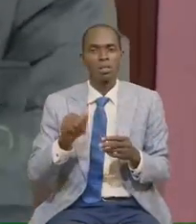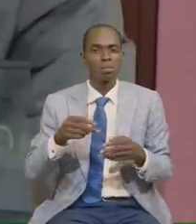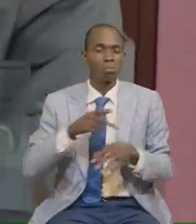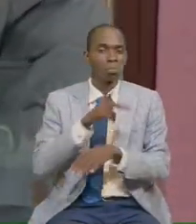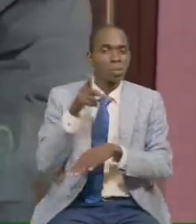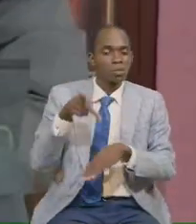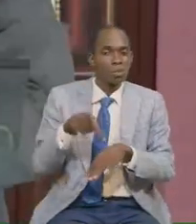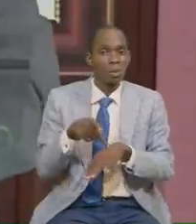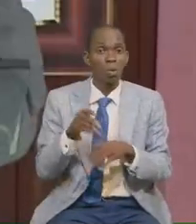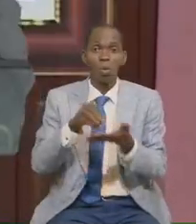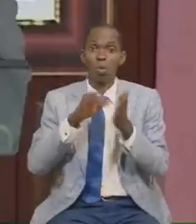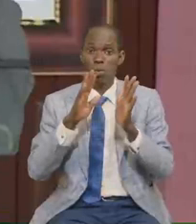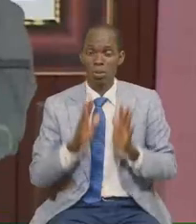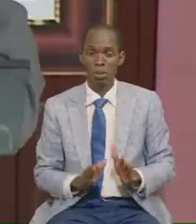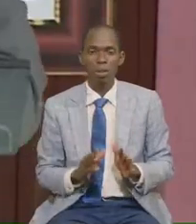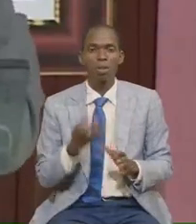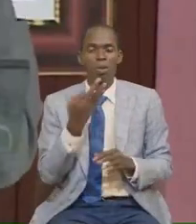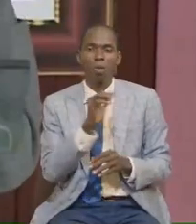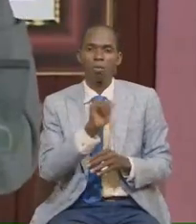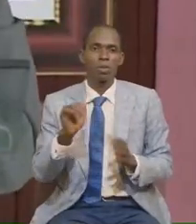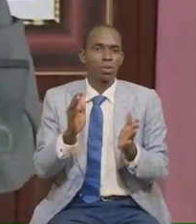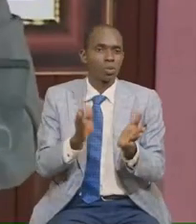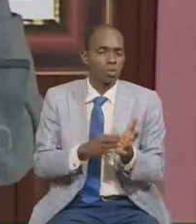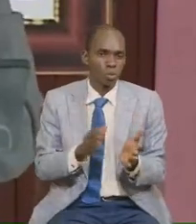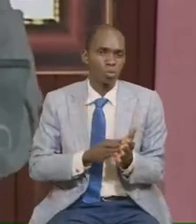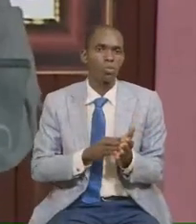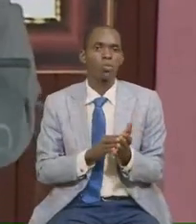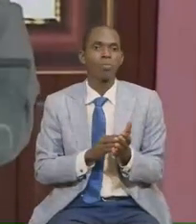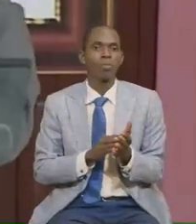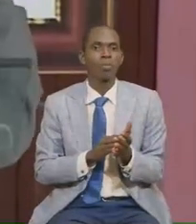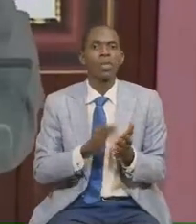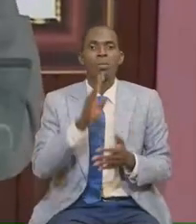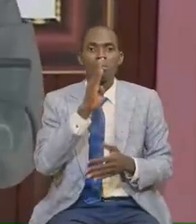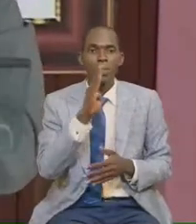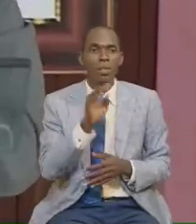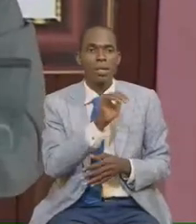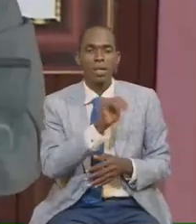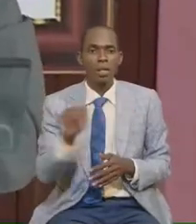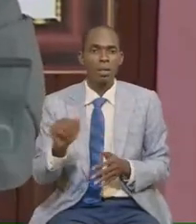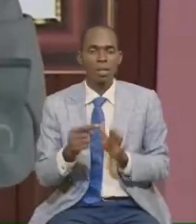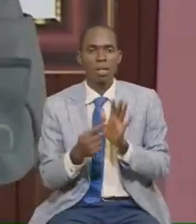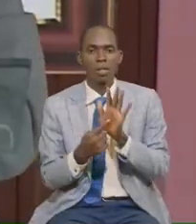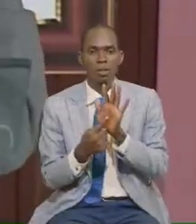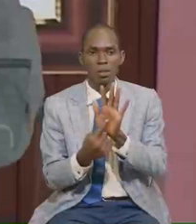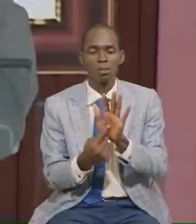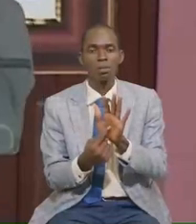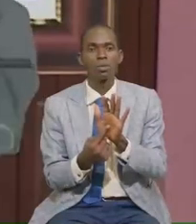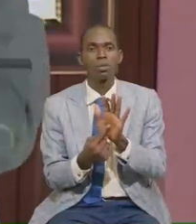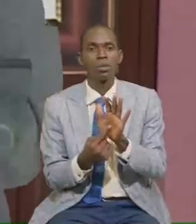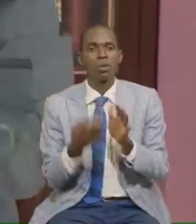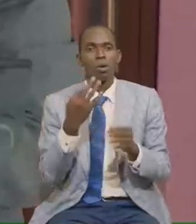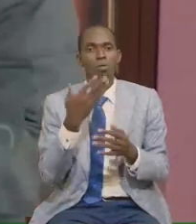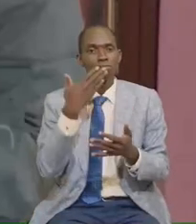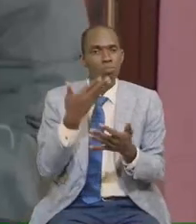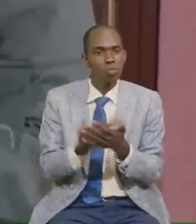Propriétaire d'une école, d'un établissement, soit un modèle de bonnes œuvres